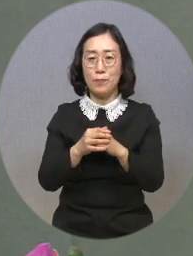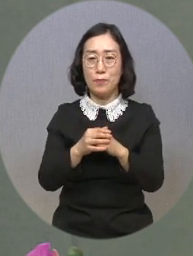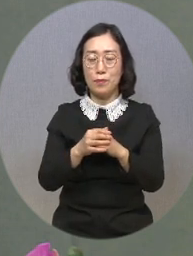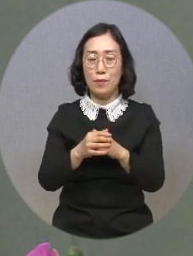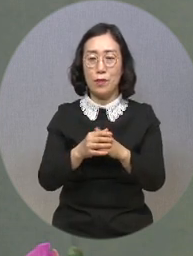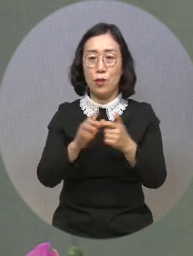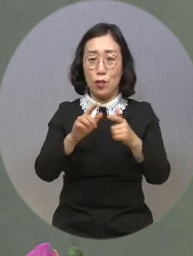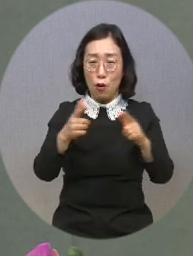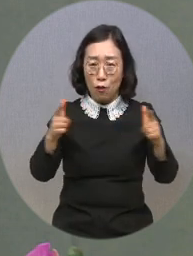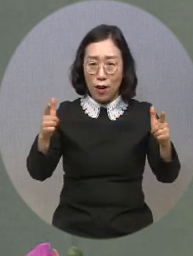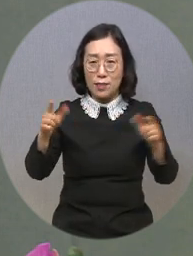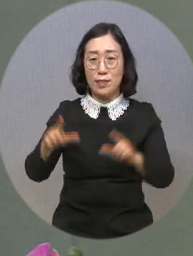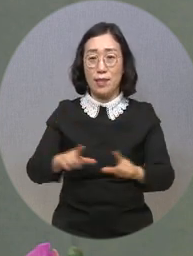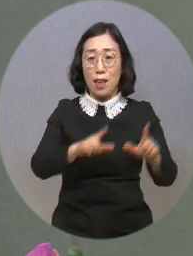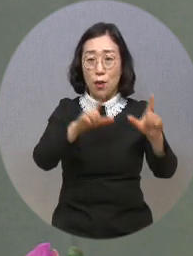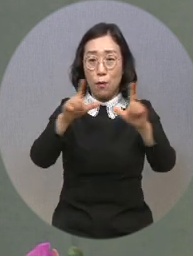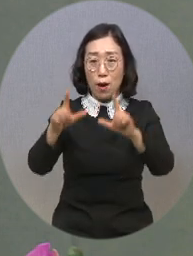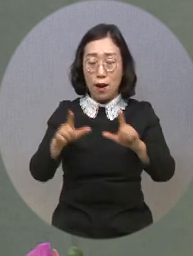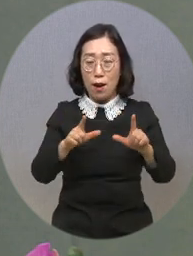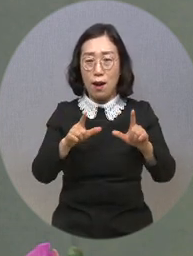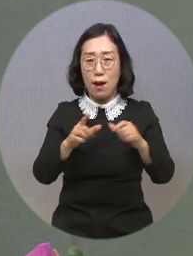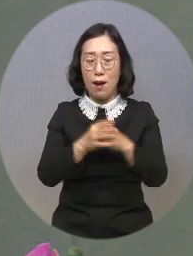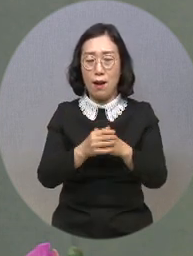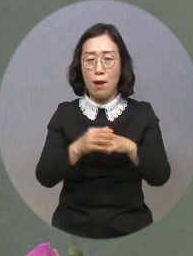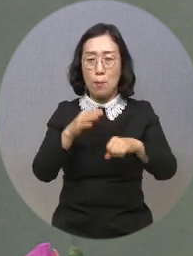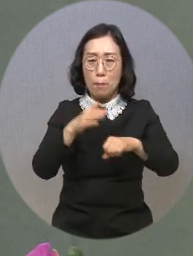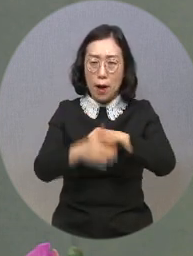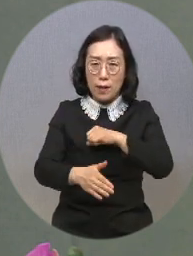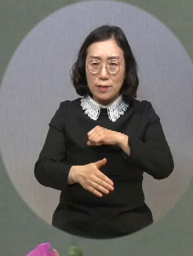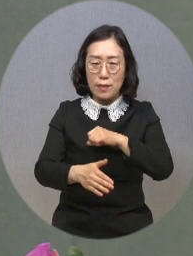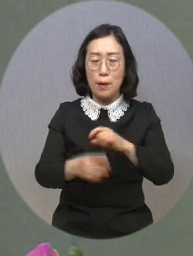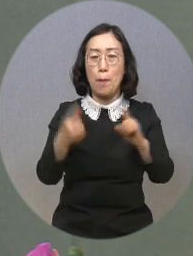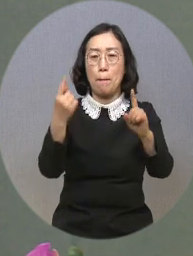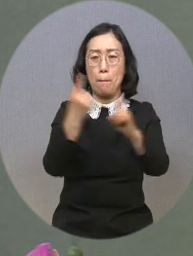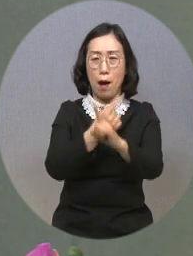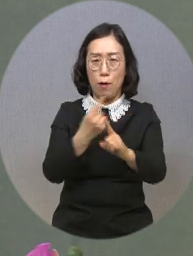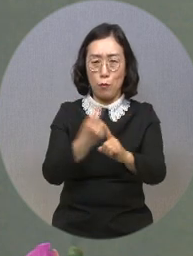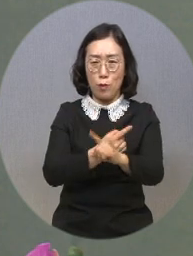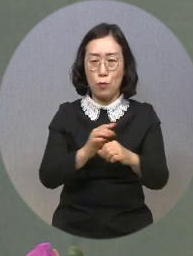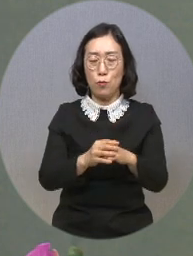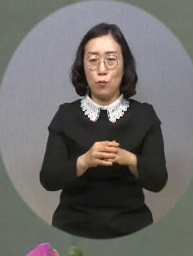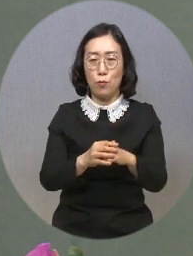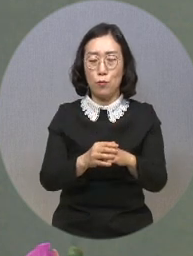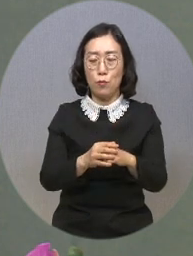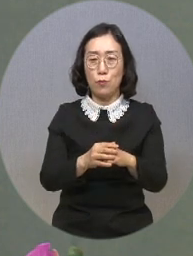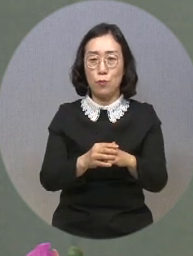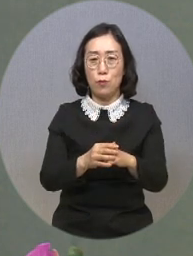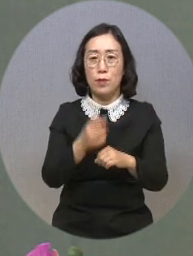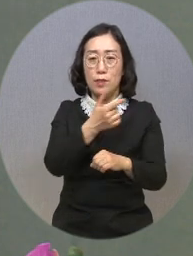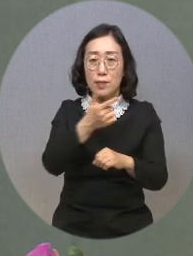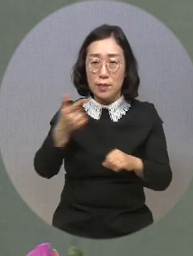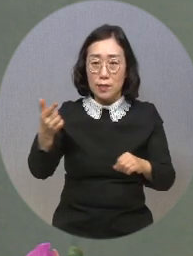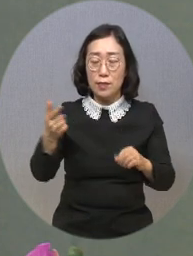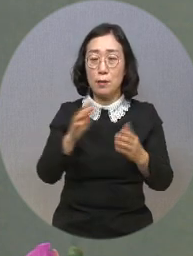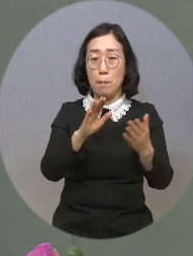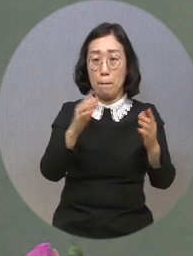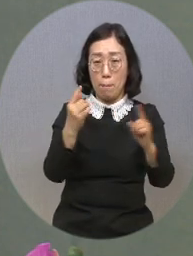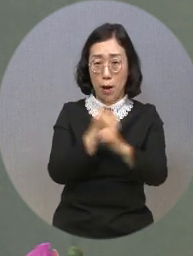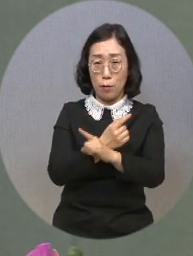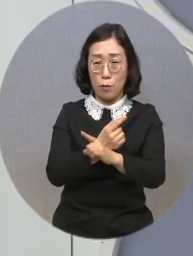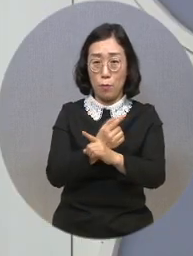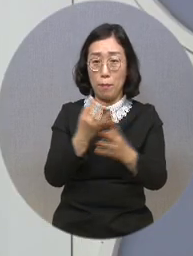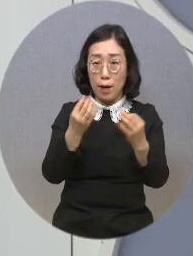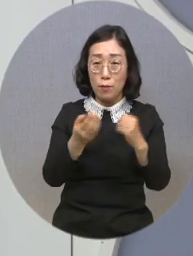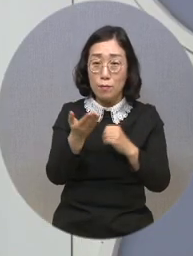여러 가지로 생활의 패턴도 바뀌고 우리 주위에 여러 가지 변화가 많았는데 어떻게